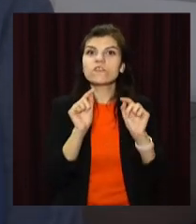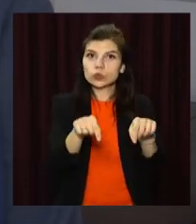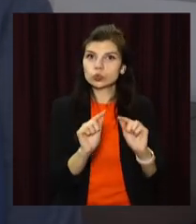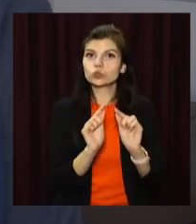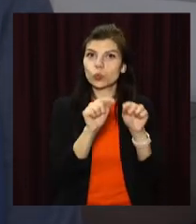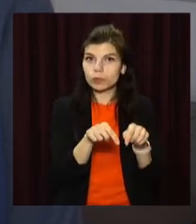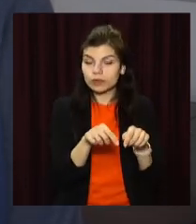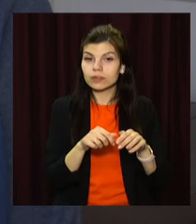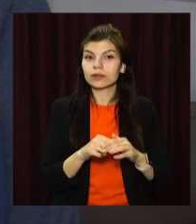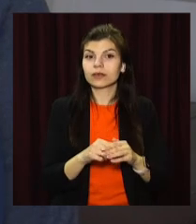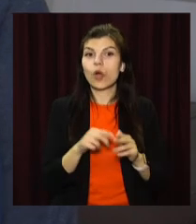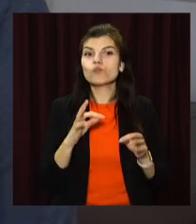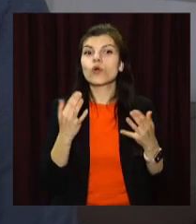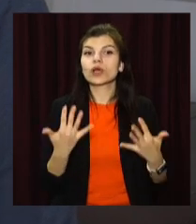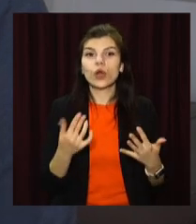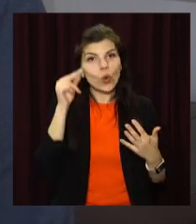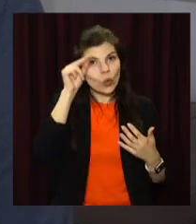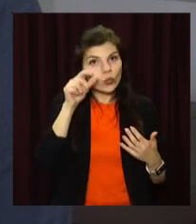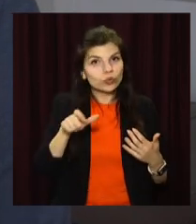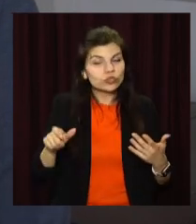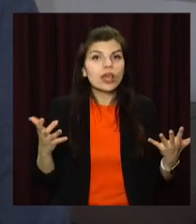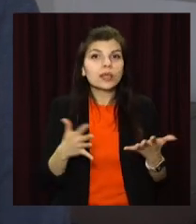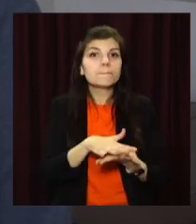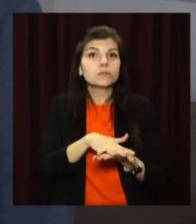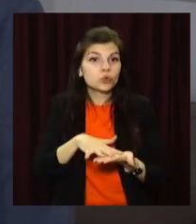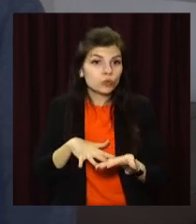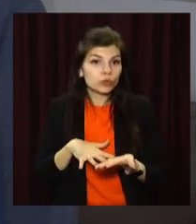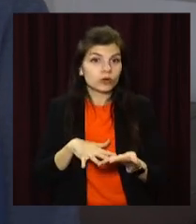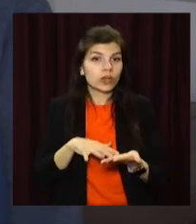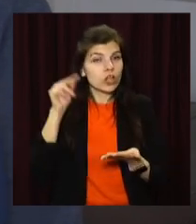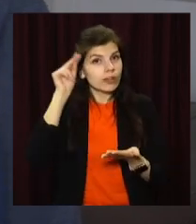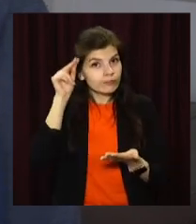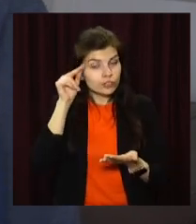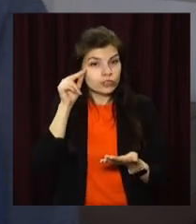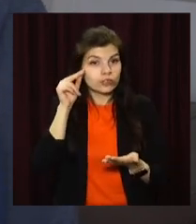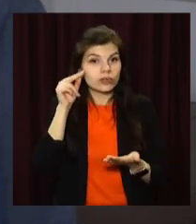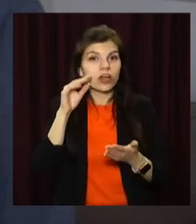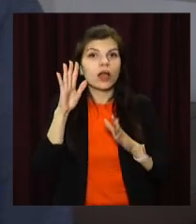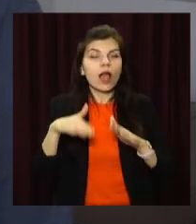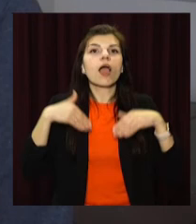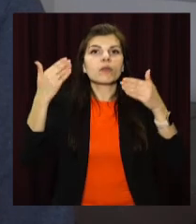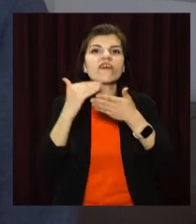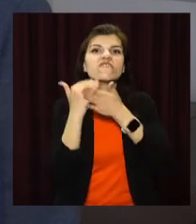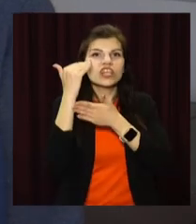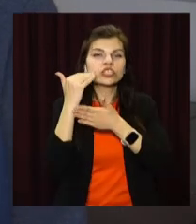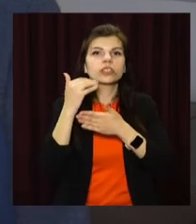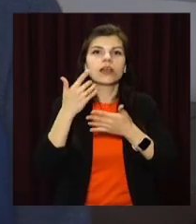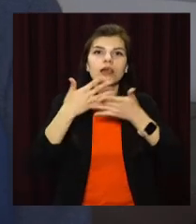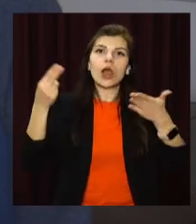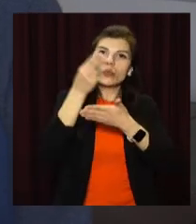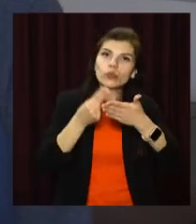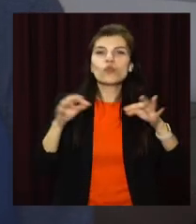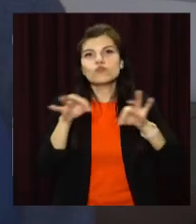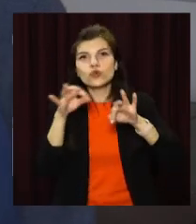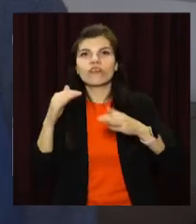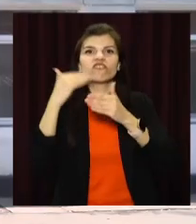вступників, по кількості учнів, які продовжують навчатися в вищих мистецьких